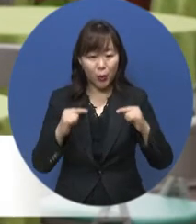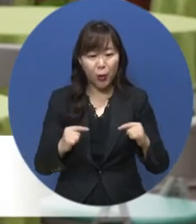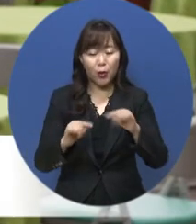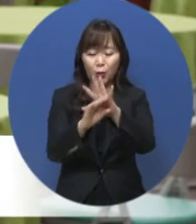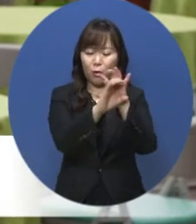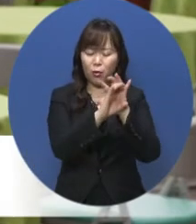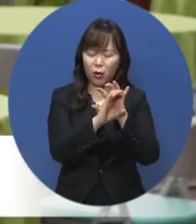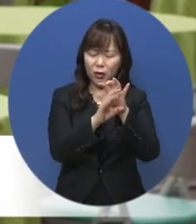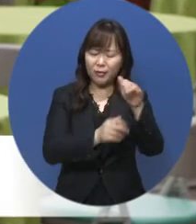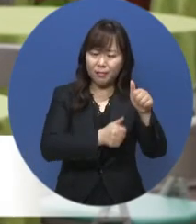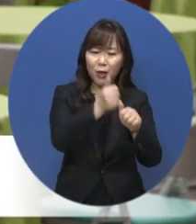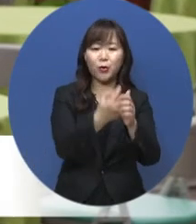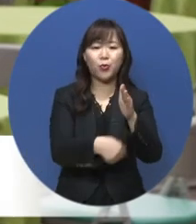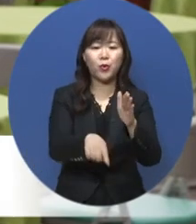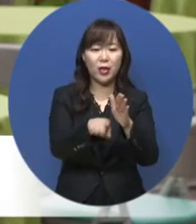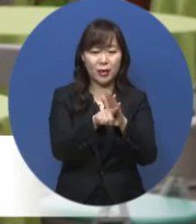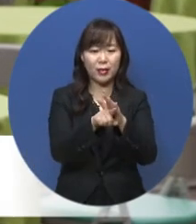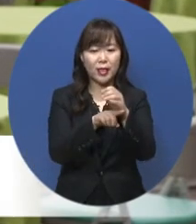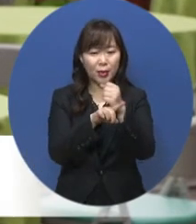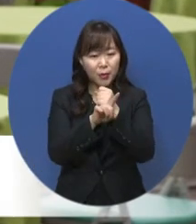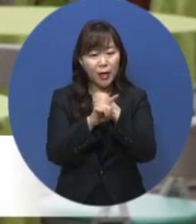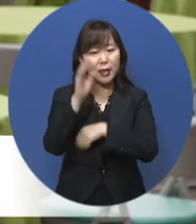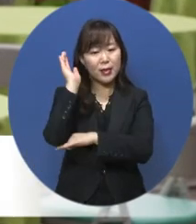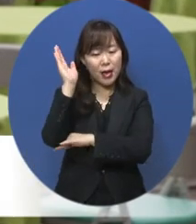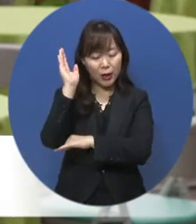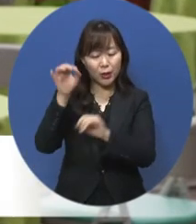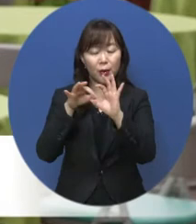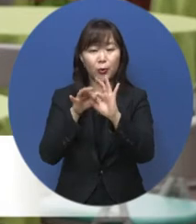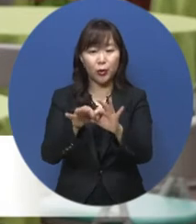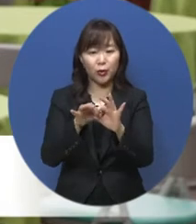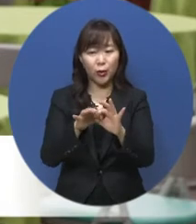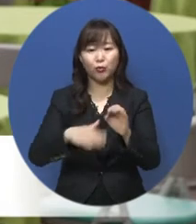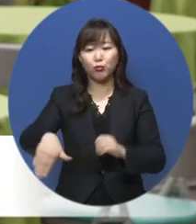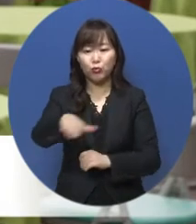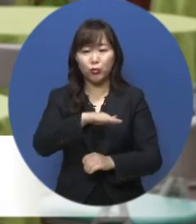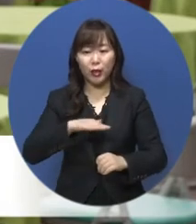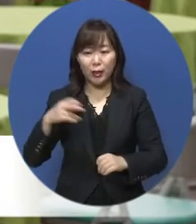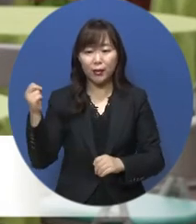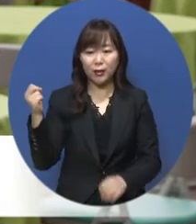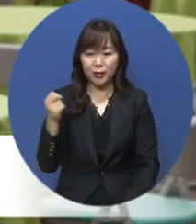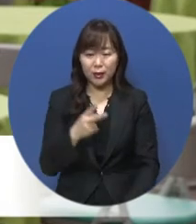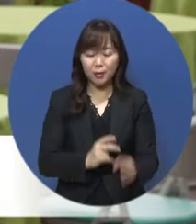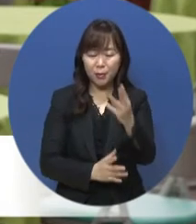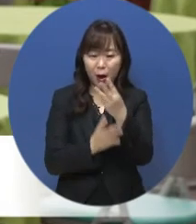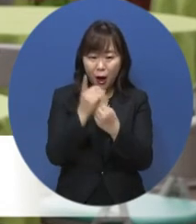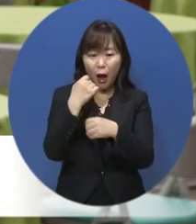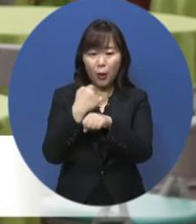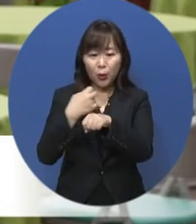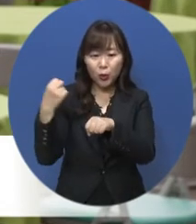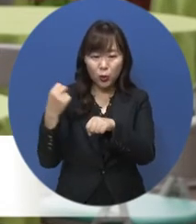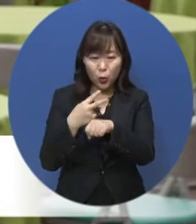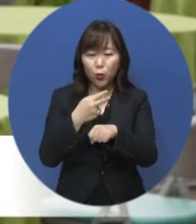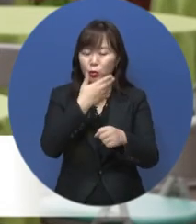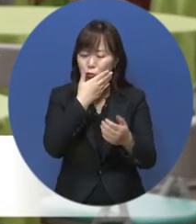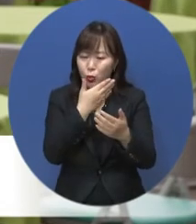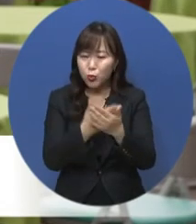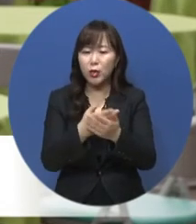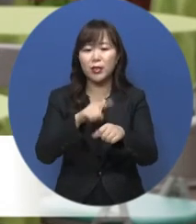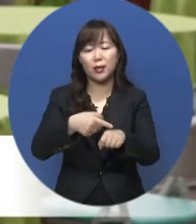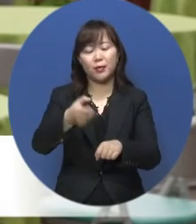그 코로나를 극복하기 위한 메시지들을 통해서 우리들이 다시금 하나로 뭉치고 하나 되는